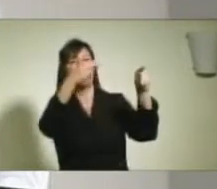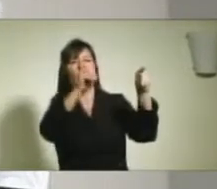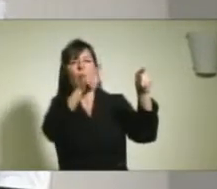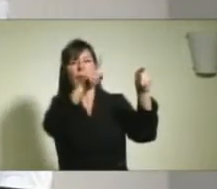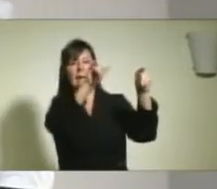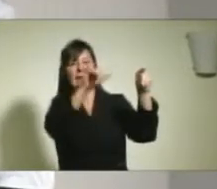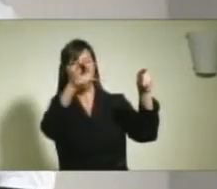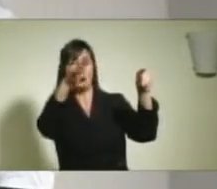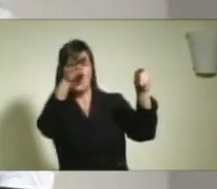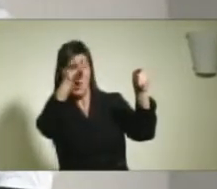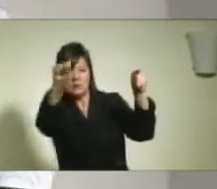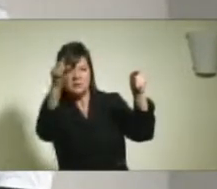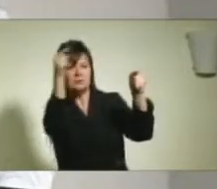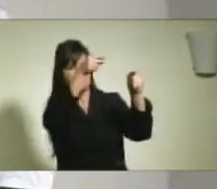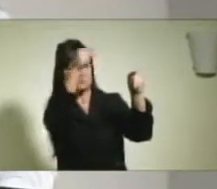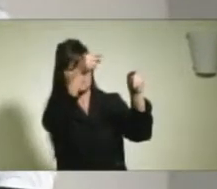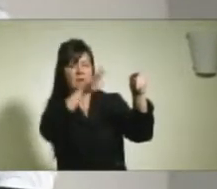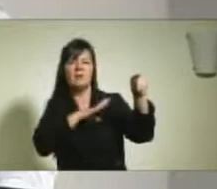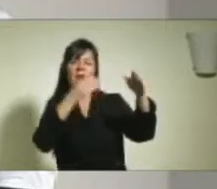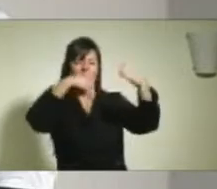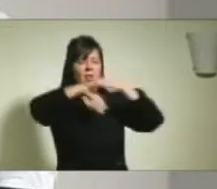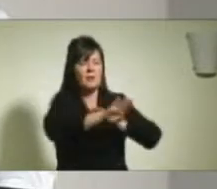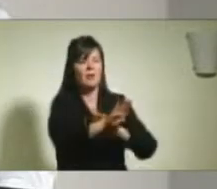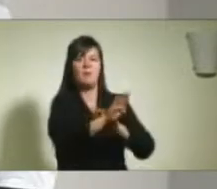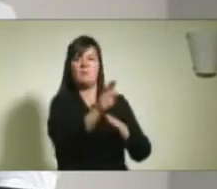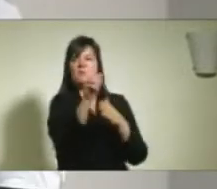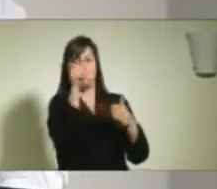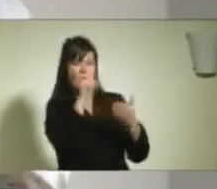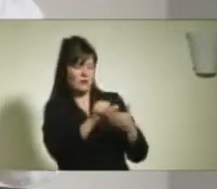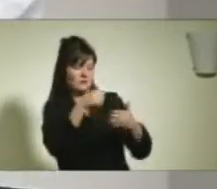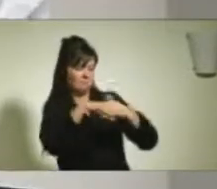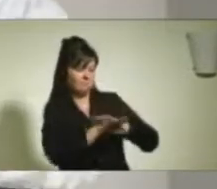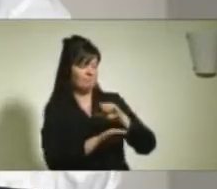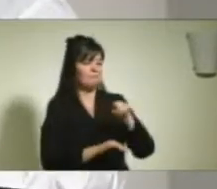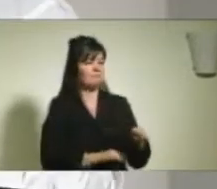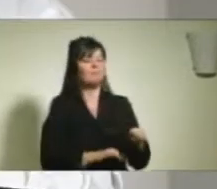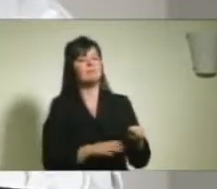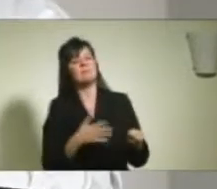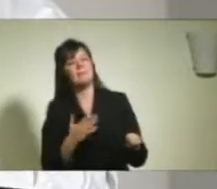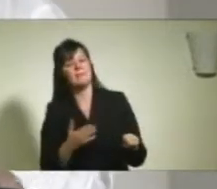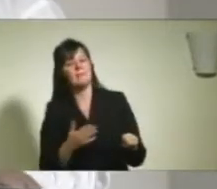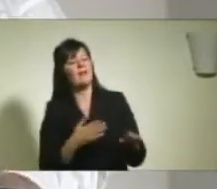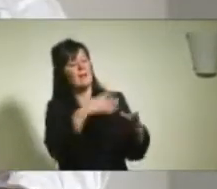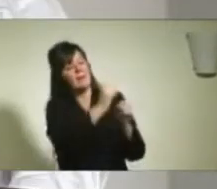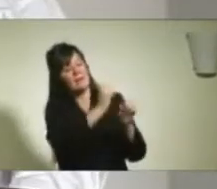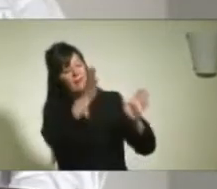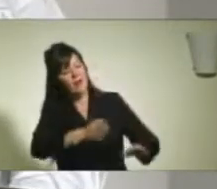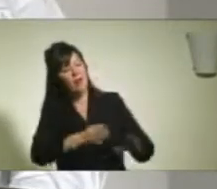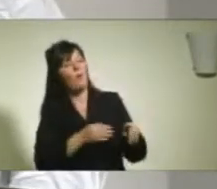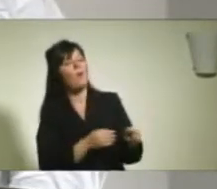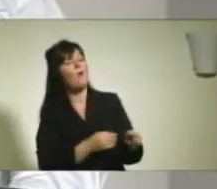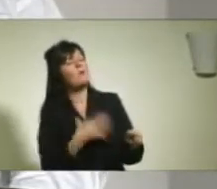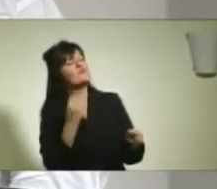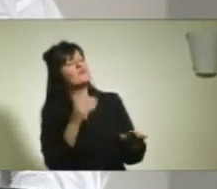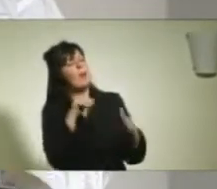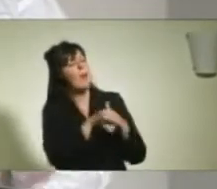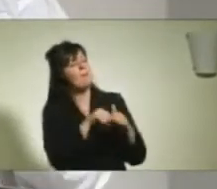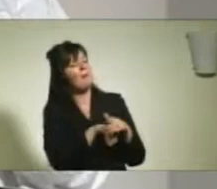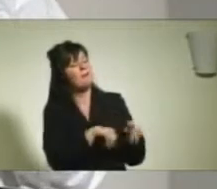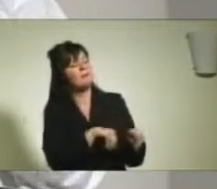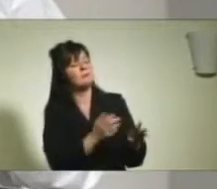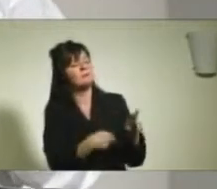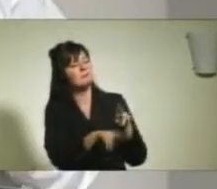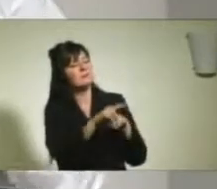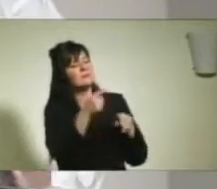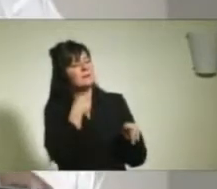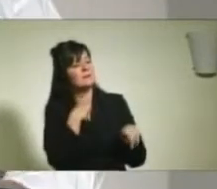dans le bureau de poste pour une opération et j'ai dit aux travailleurs, où est la banque? Et elle m'a dit, c'est